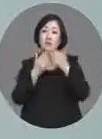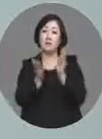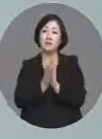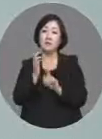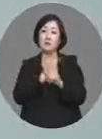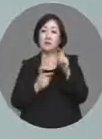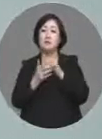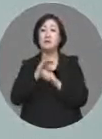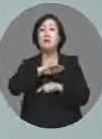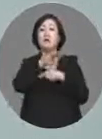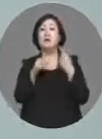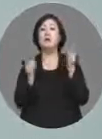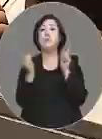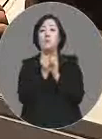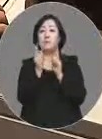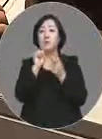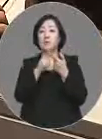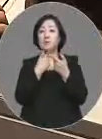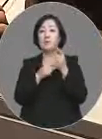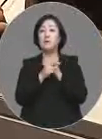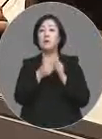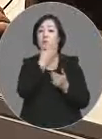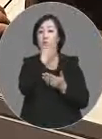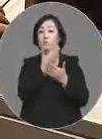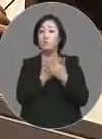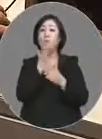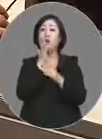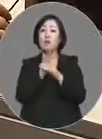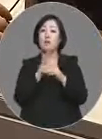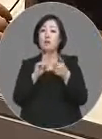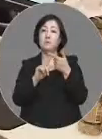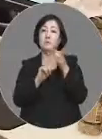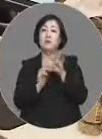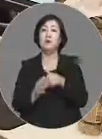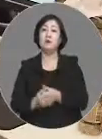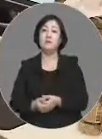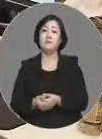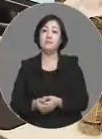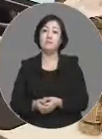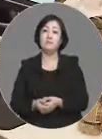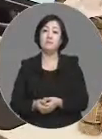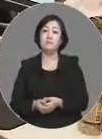더 친화적인 도시로 거듭날 수 있을지 주목됩니다 ubc 뉴 스 페 데 원입니다